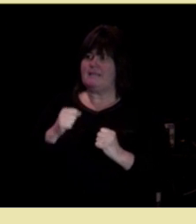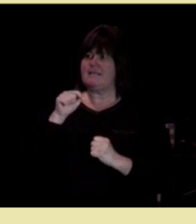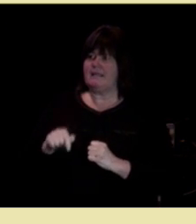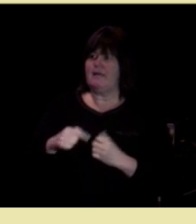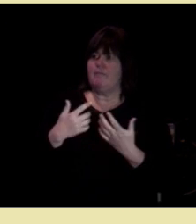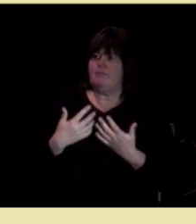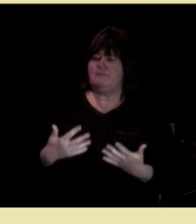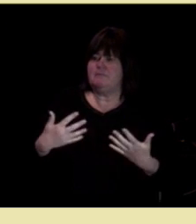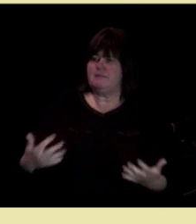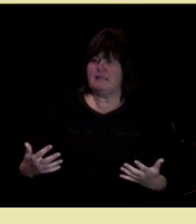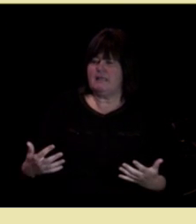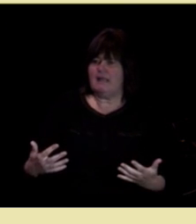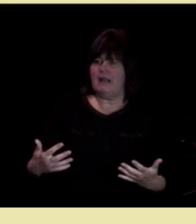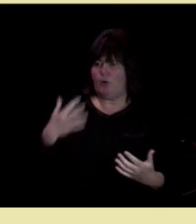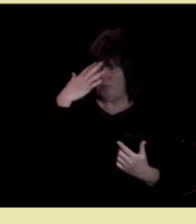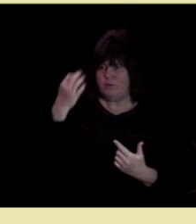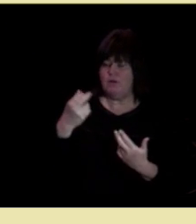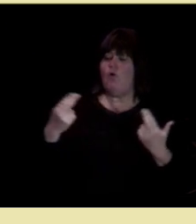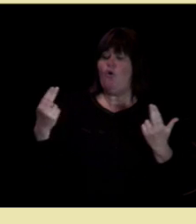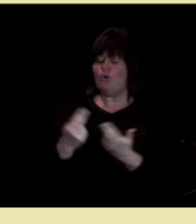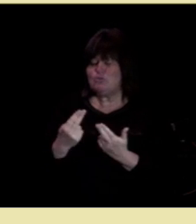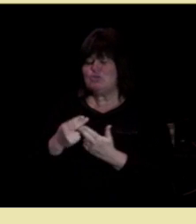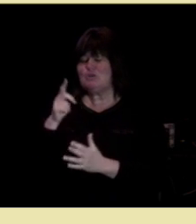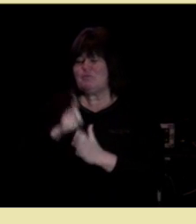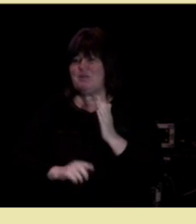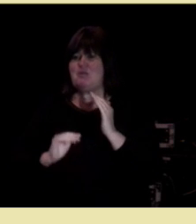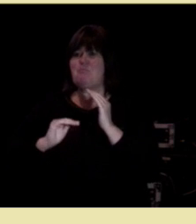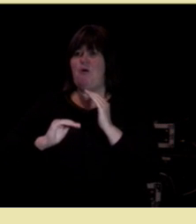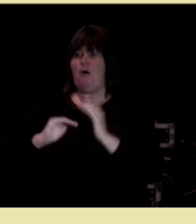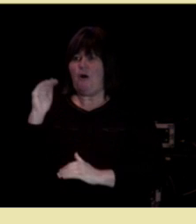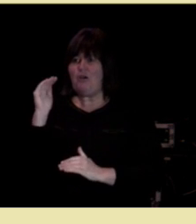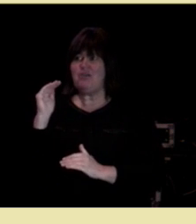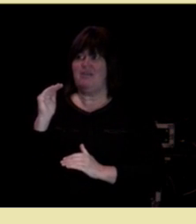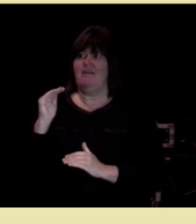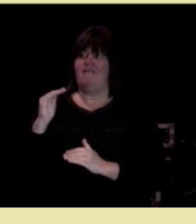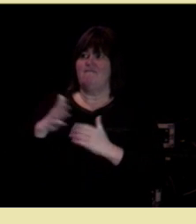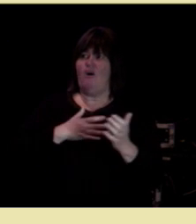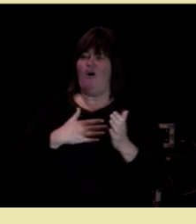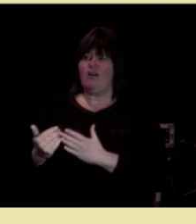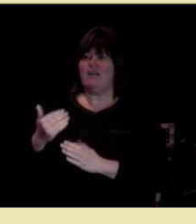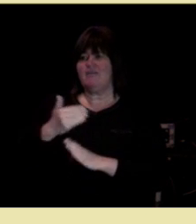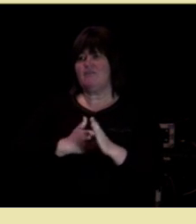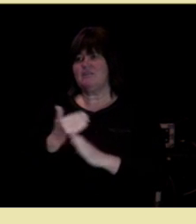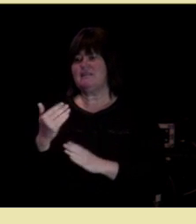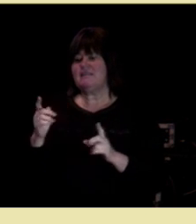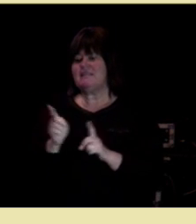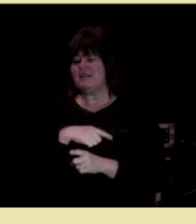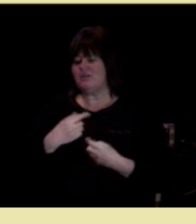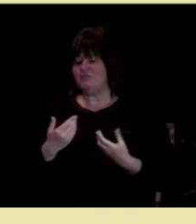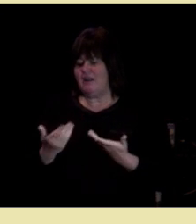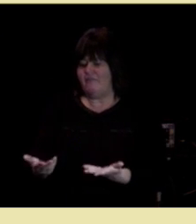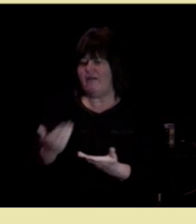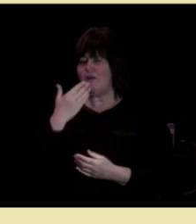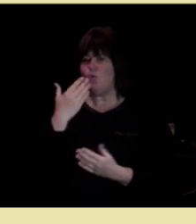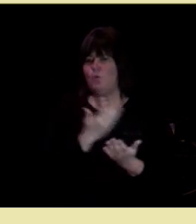Samtidig må de ha høy nok faglig kvalitet, sånn at vi leverer gode tjenester til våre